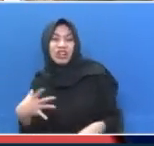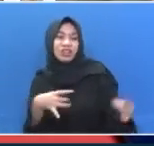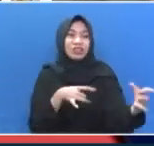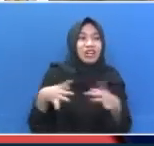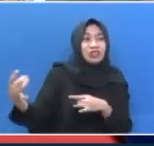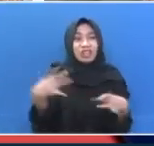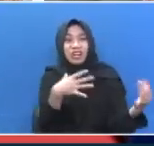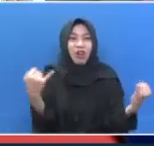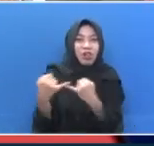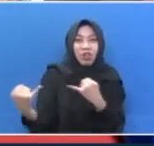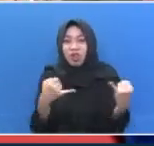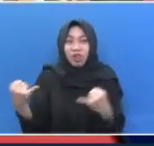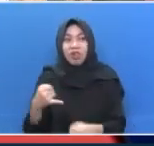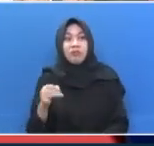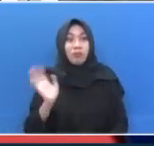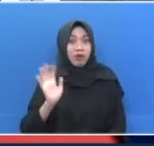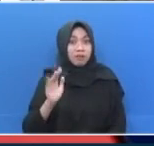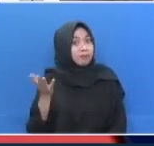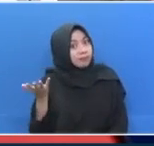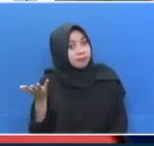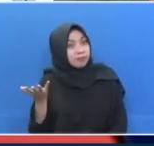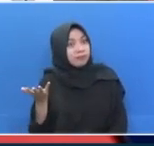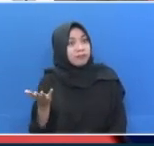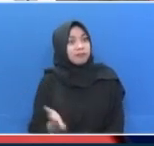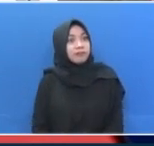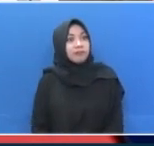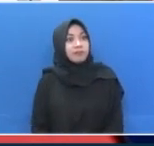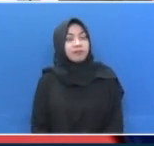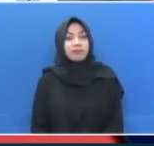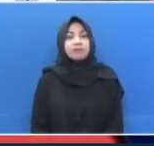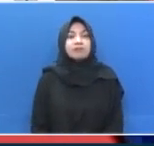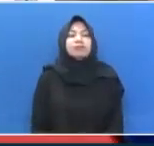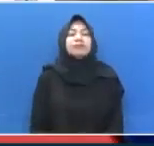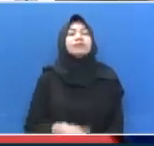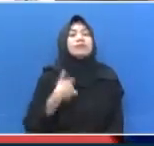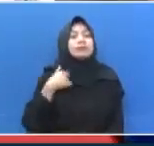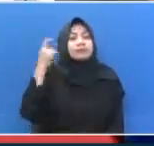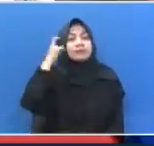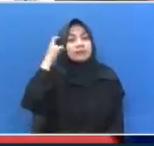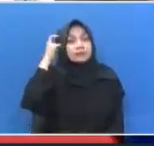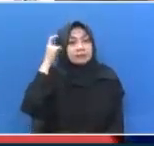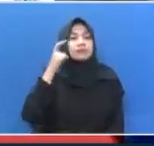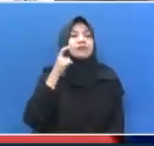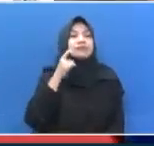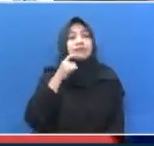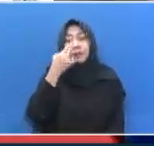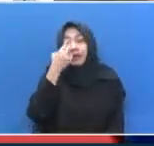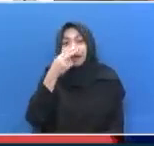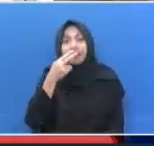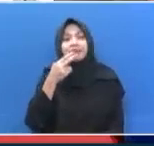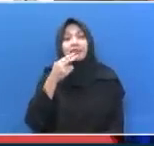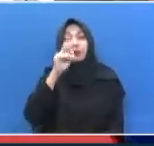kubunya Prabowo dan juga kubunya Ganjar pranowo Ya karena memang secara prinsip per hari ini atau